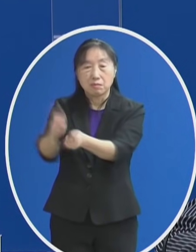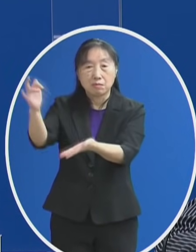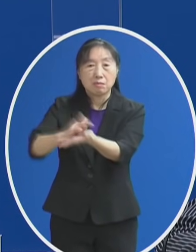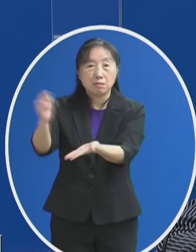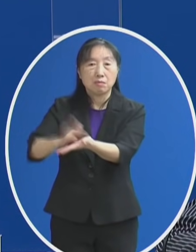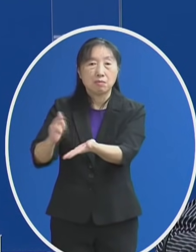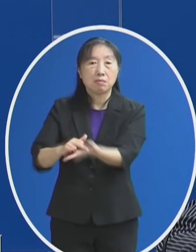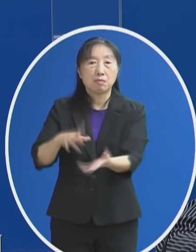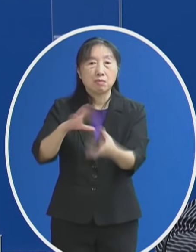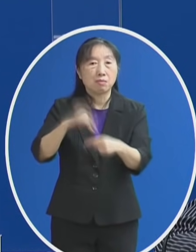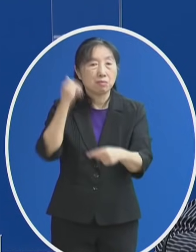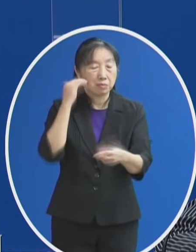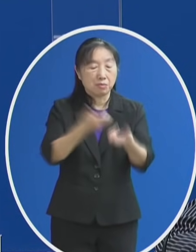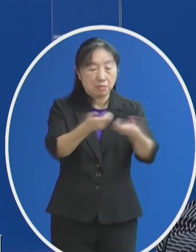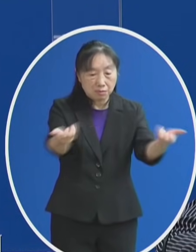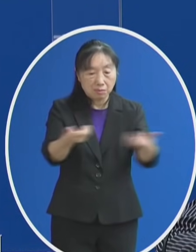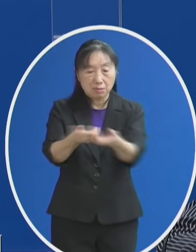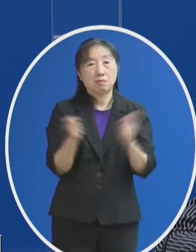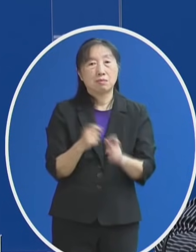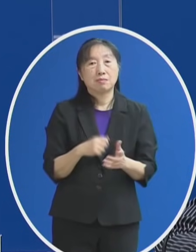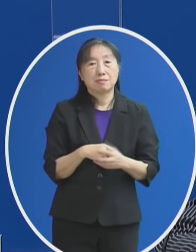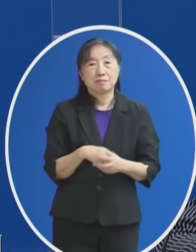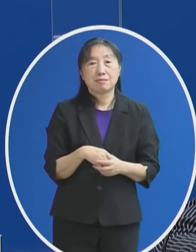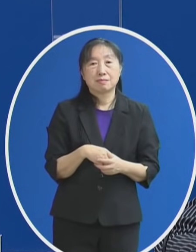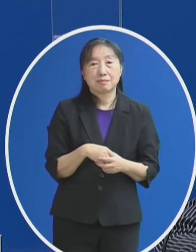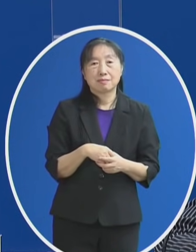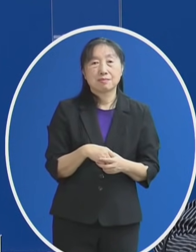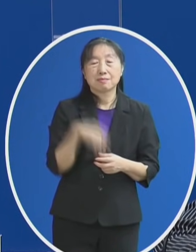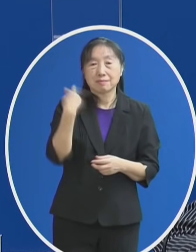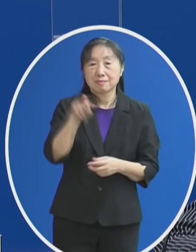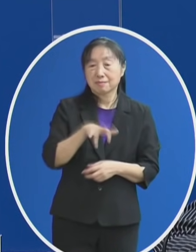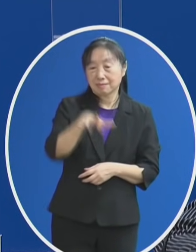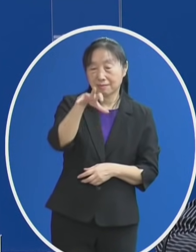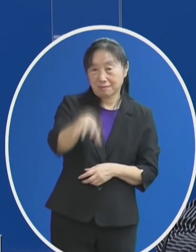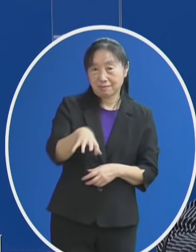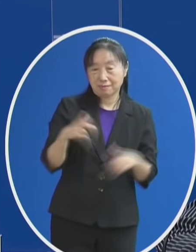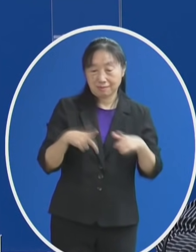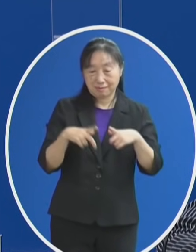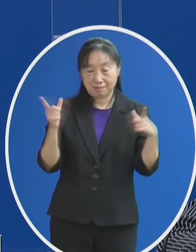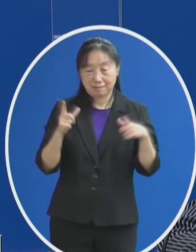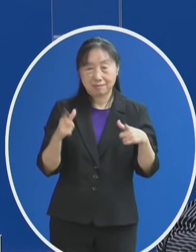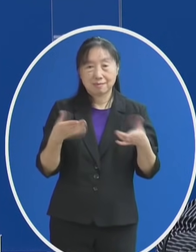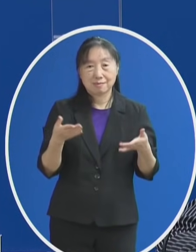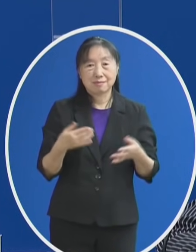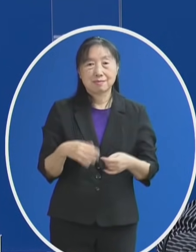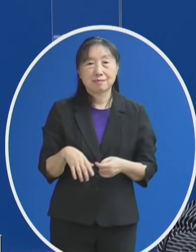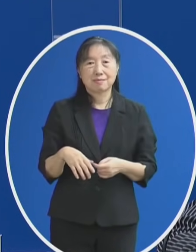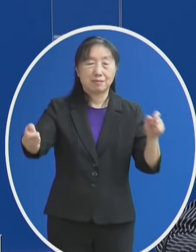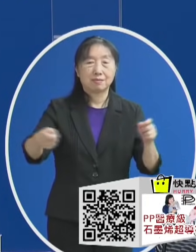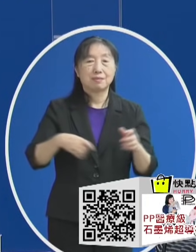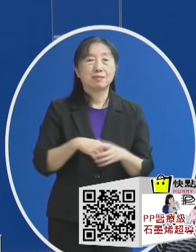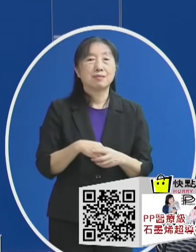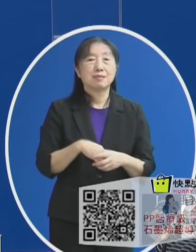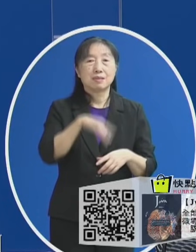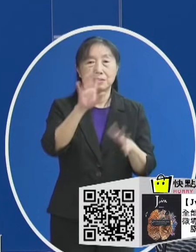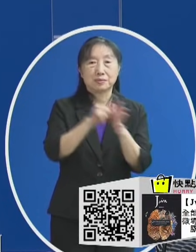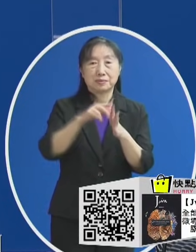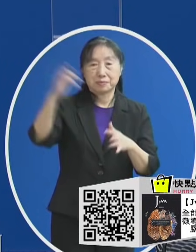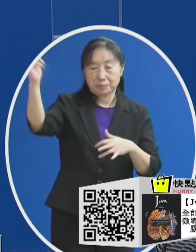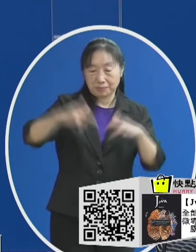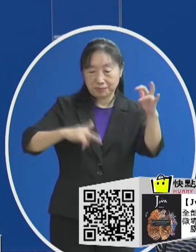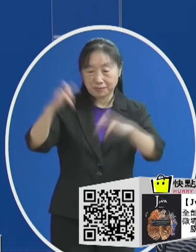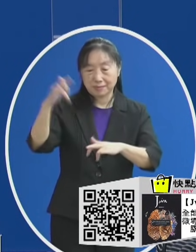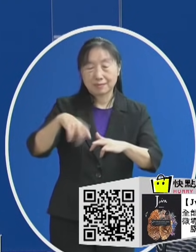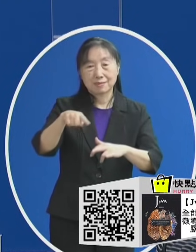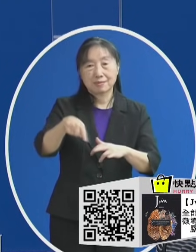想每一班飞机的等候时间会非常的长。它其实因为机场很大，它的动线哈拉得很蛮长的，不同班机一起